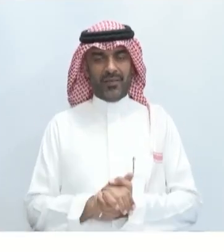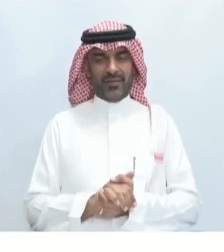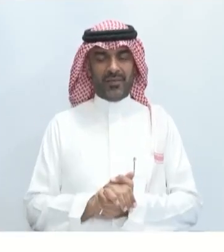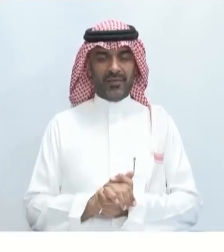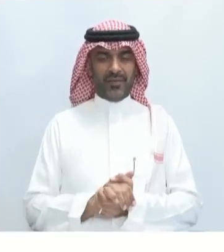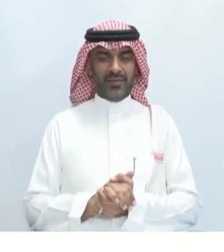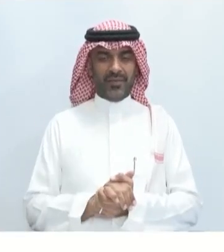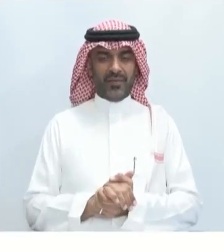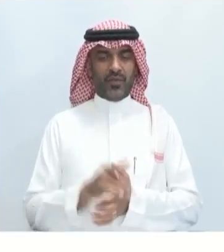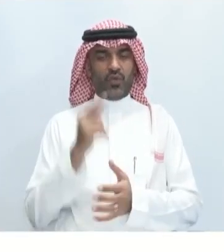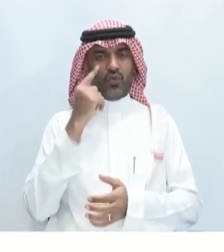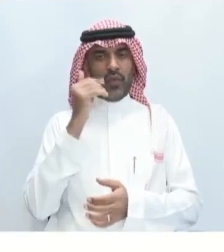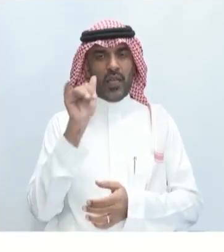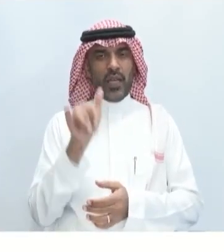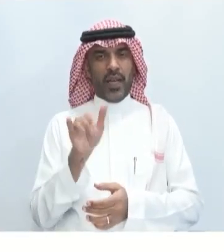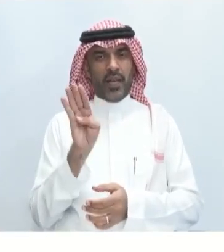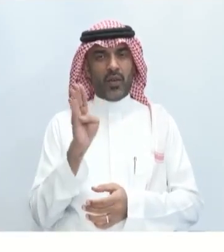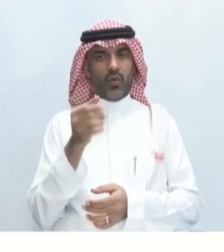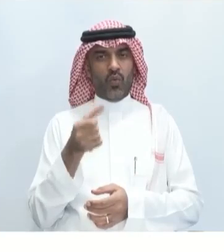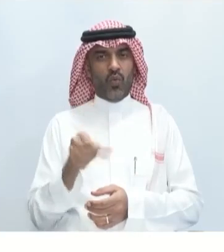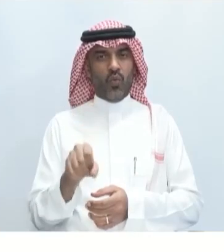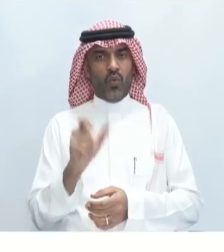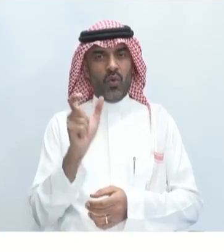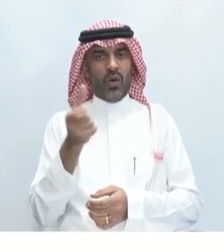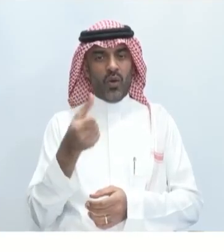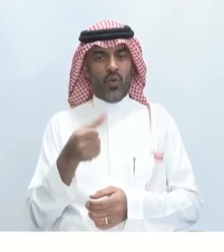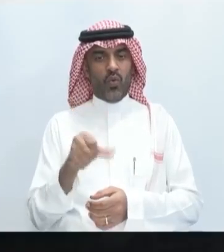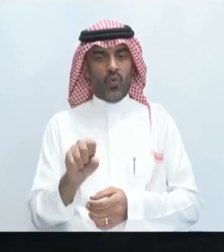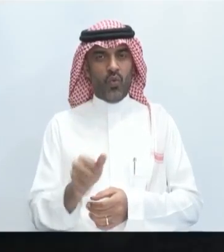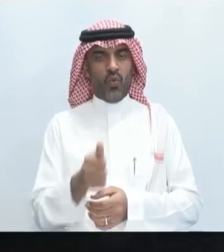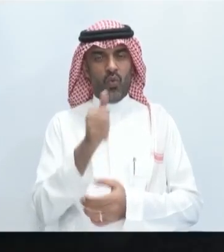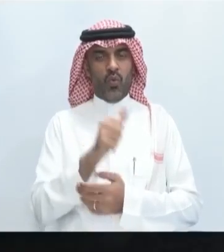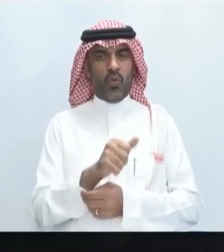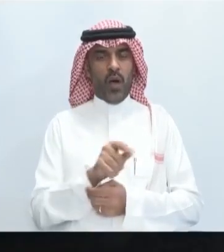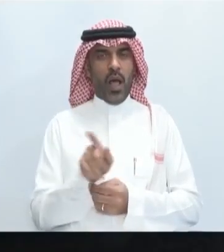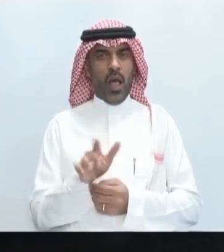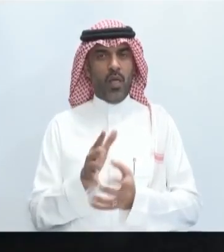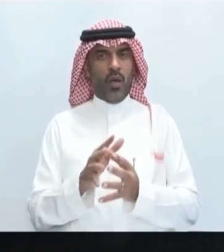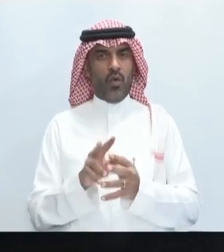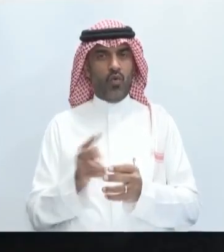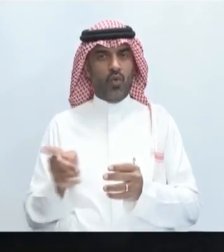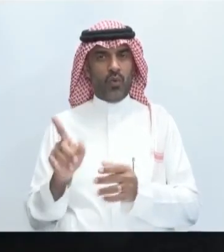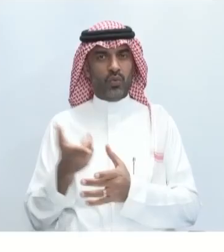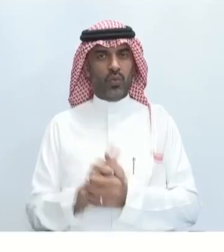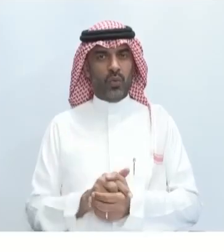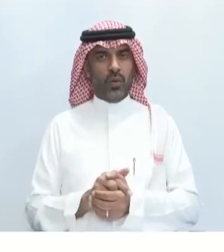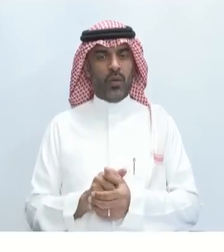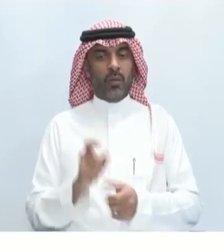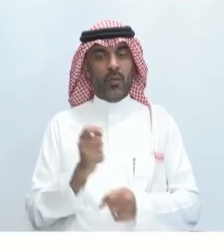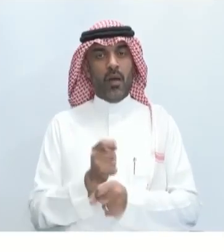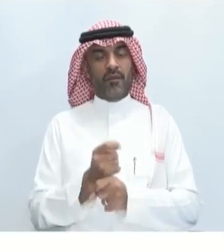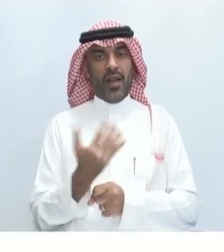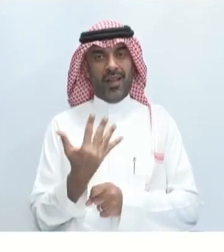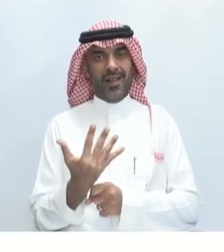الفعل يكون ما نوعه من الانواع الثلاثه ما نوعه يكون هو من